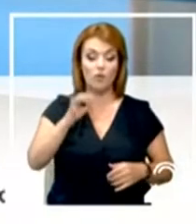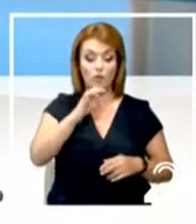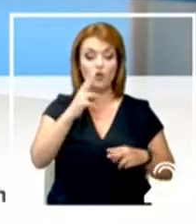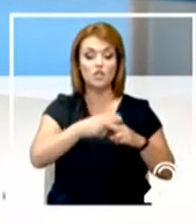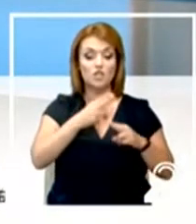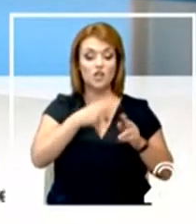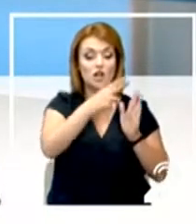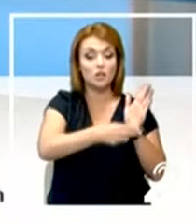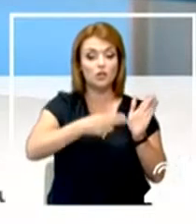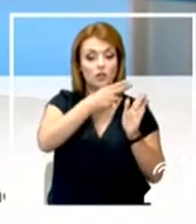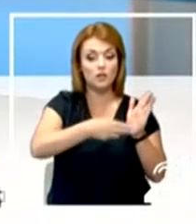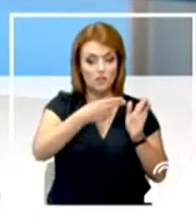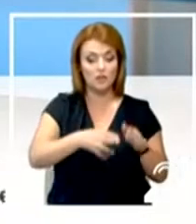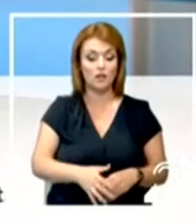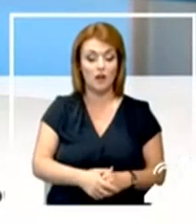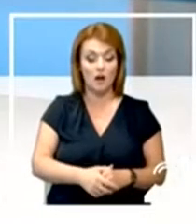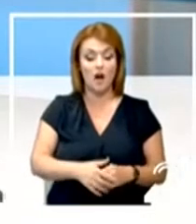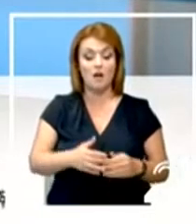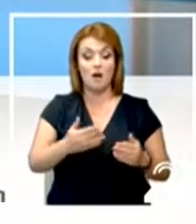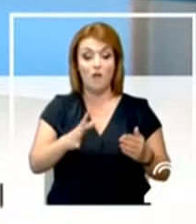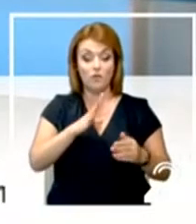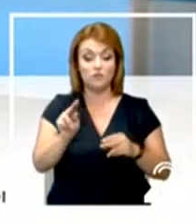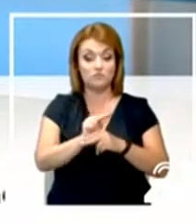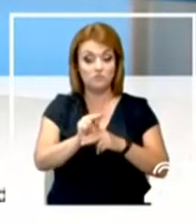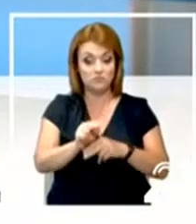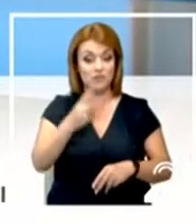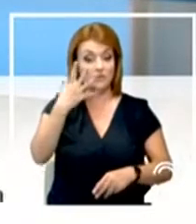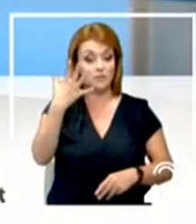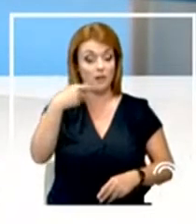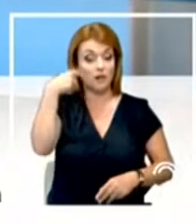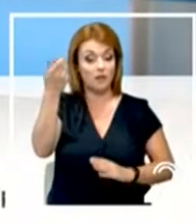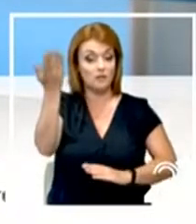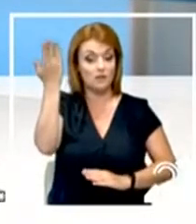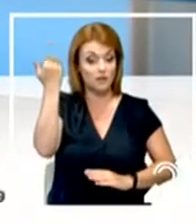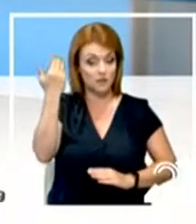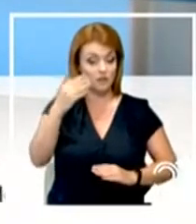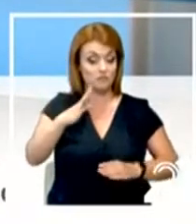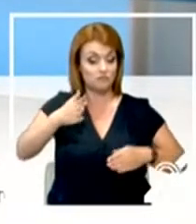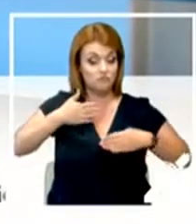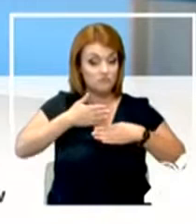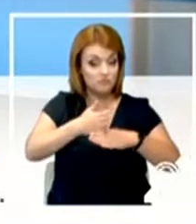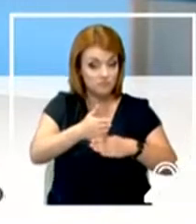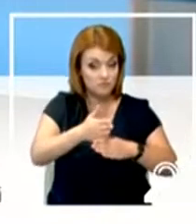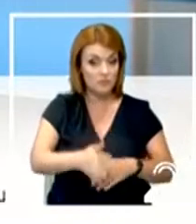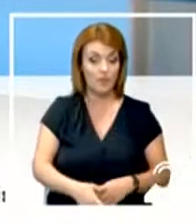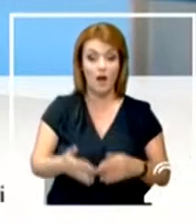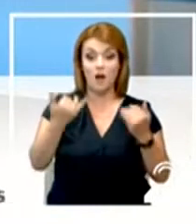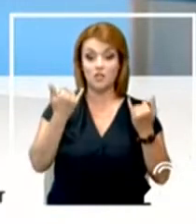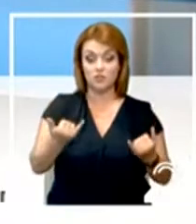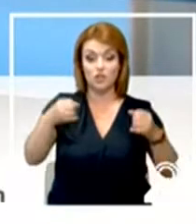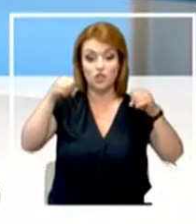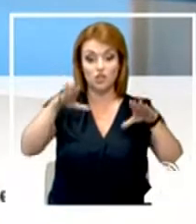Ucraina, care a fost construită de la zero după ce acum 25 de ani a fost demontată. Tronsonul va asigura